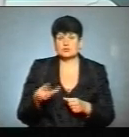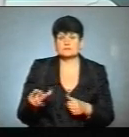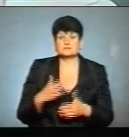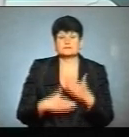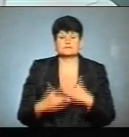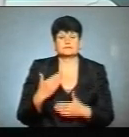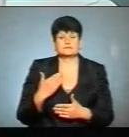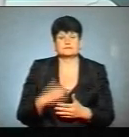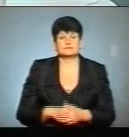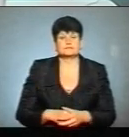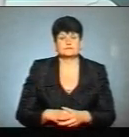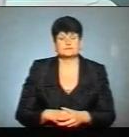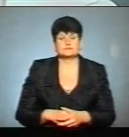інвалідністю?